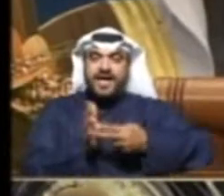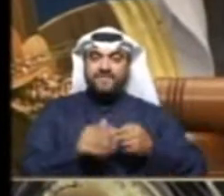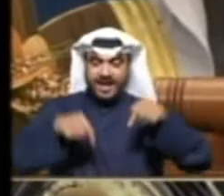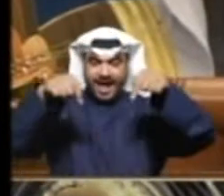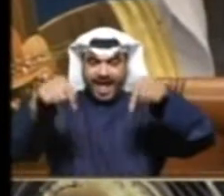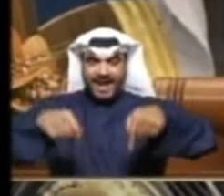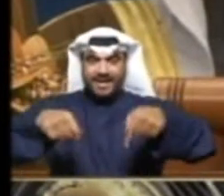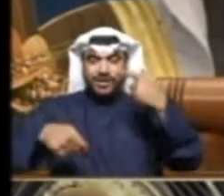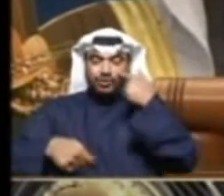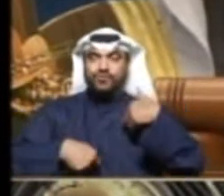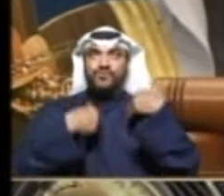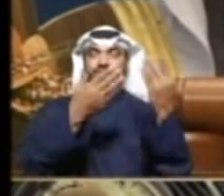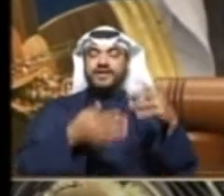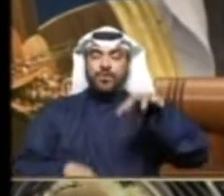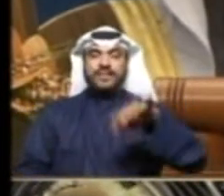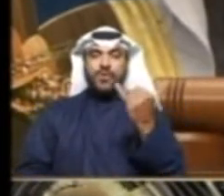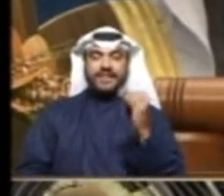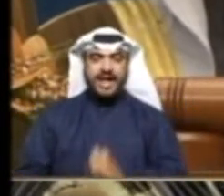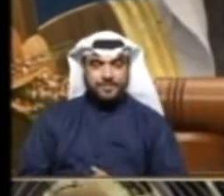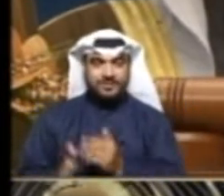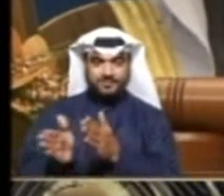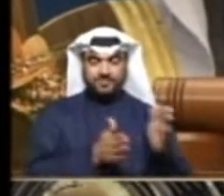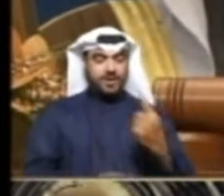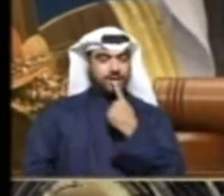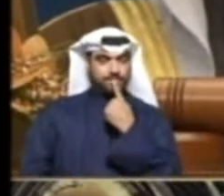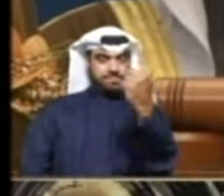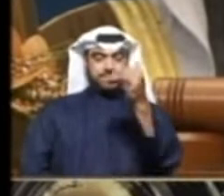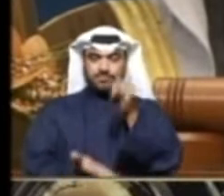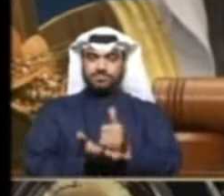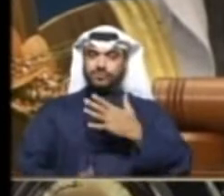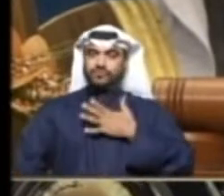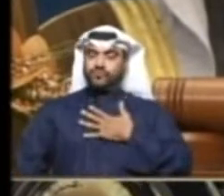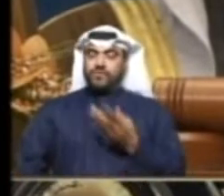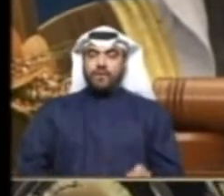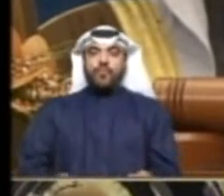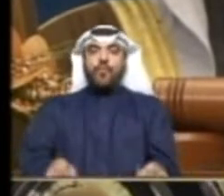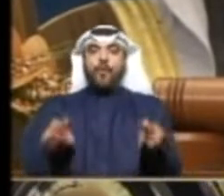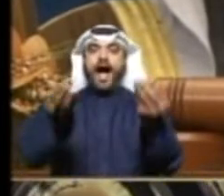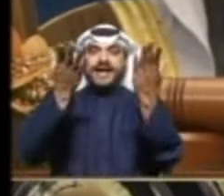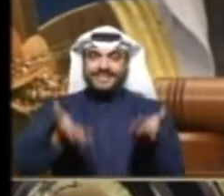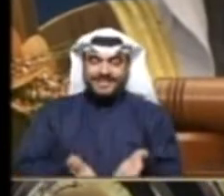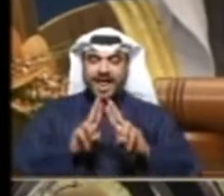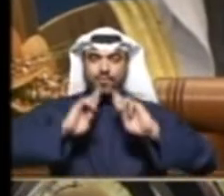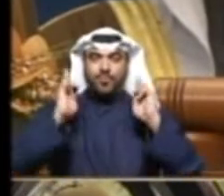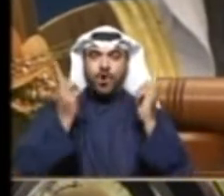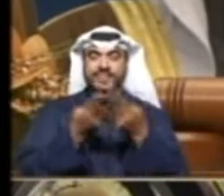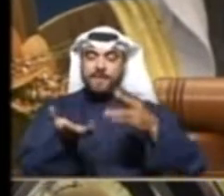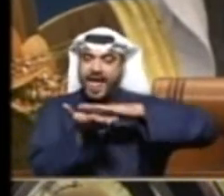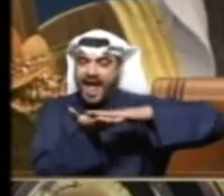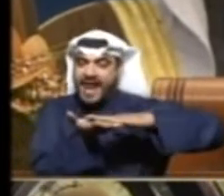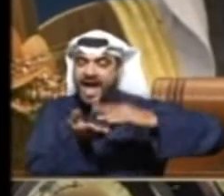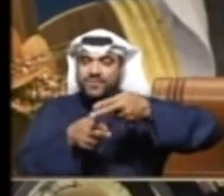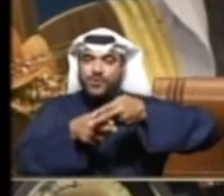الراهنة التي تشهدها المنطقة. تعهدات سخية قدمها المؤتمر الذي أقيم على أرض